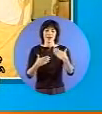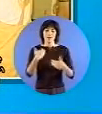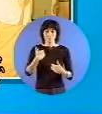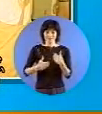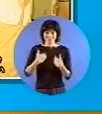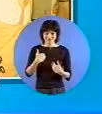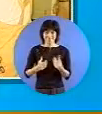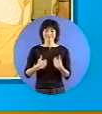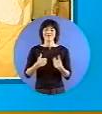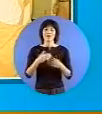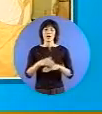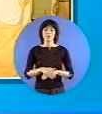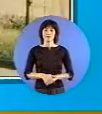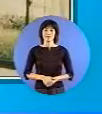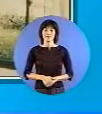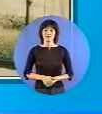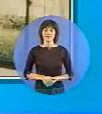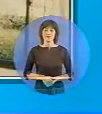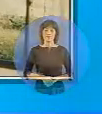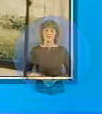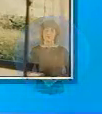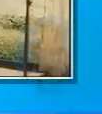か。